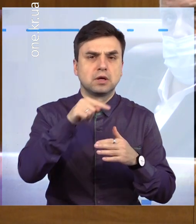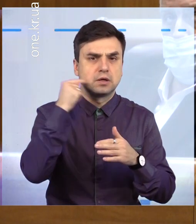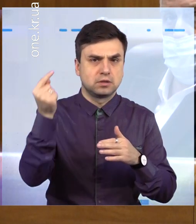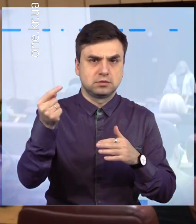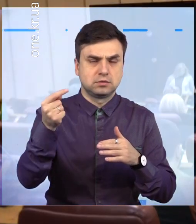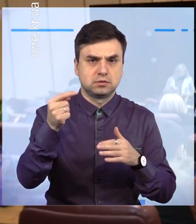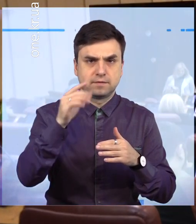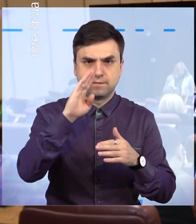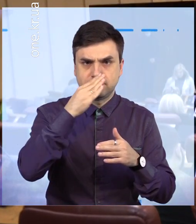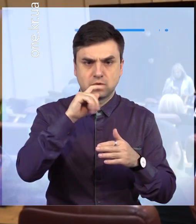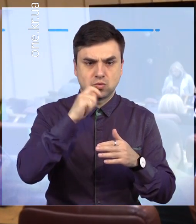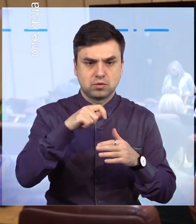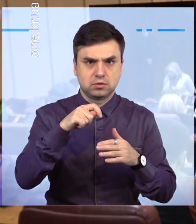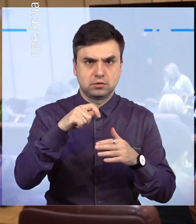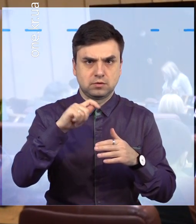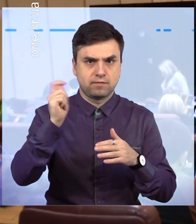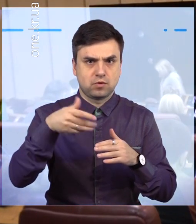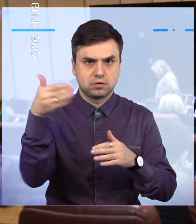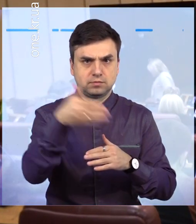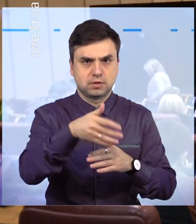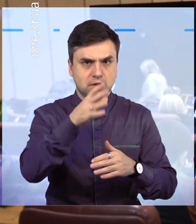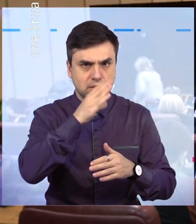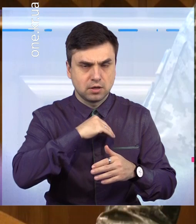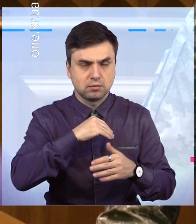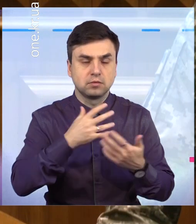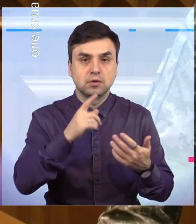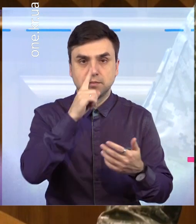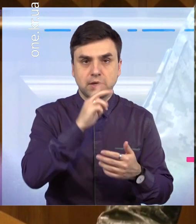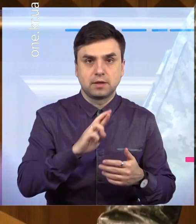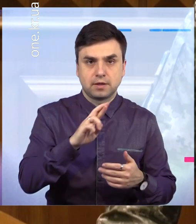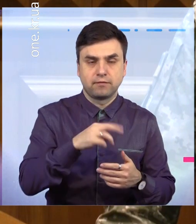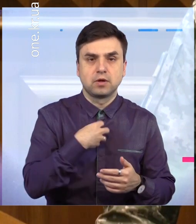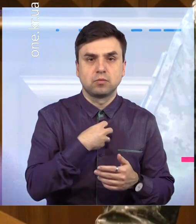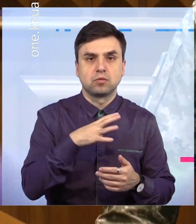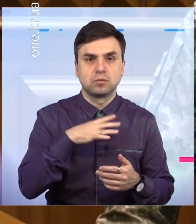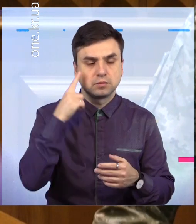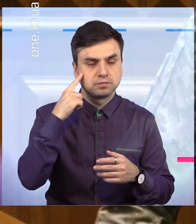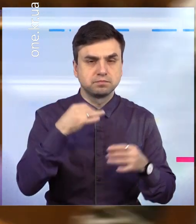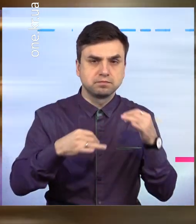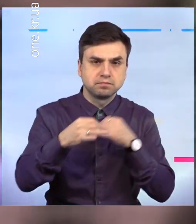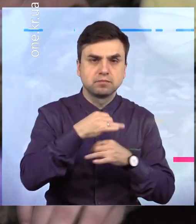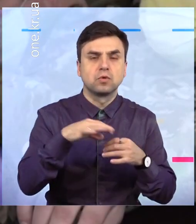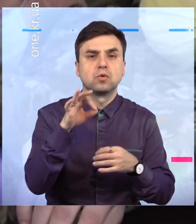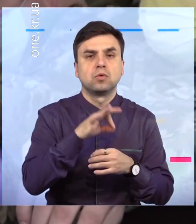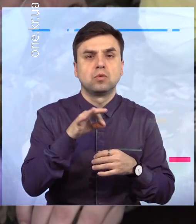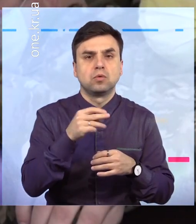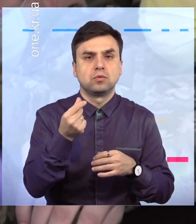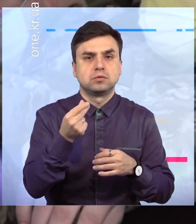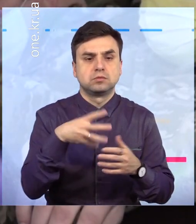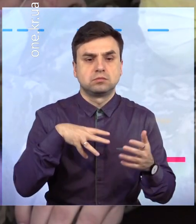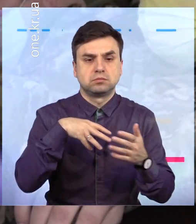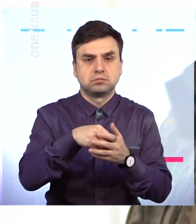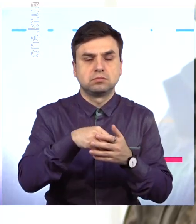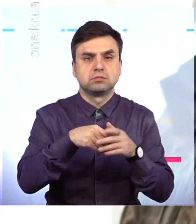проти України. Одне з важливих питань, які розглянули на січневій сесії, це виділення фінансових коштів з міського бюджету на діяльність